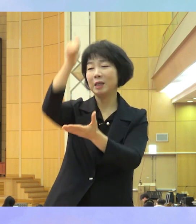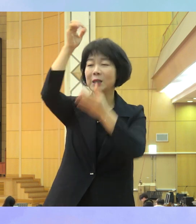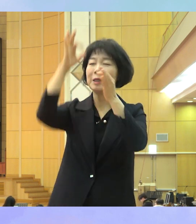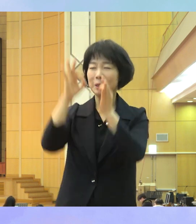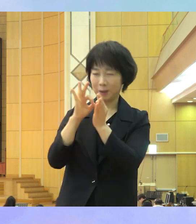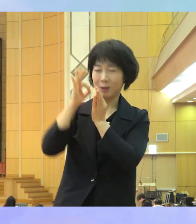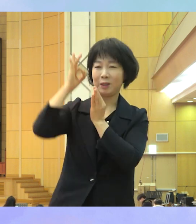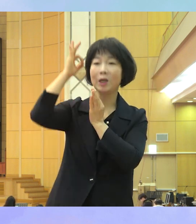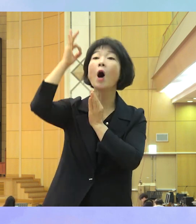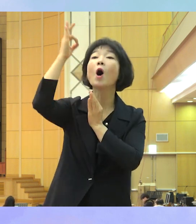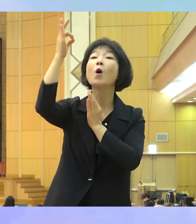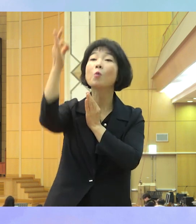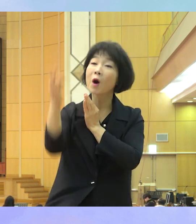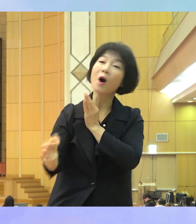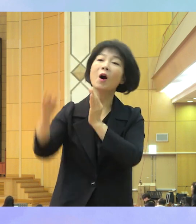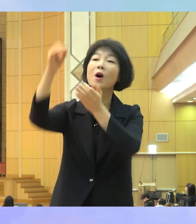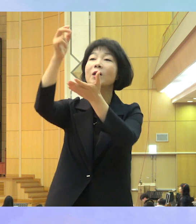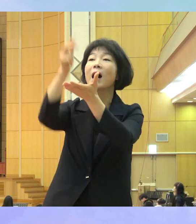당신은